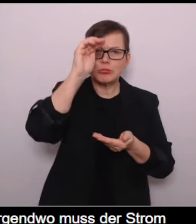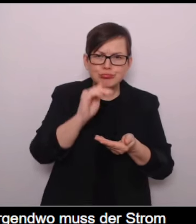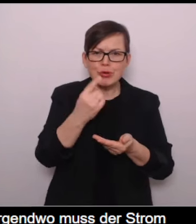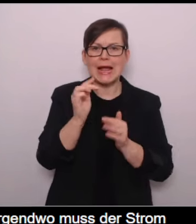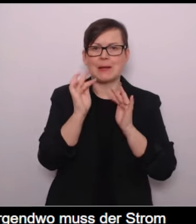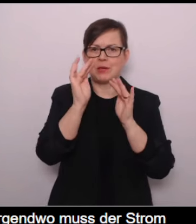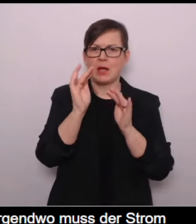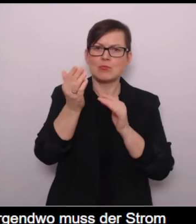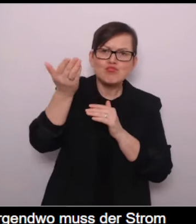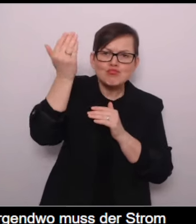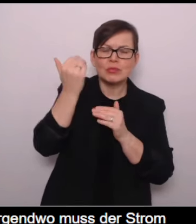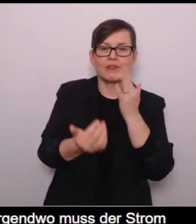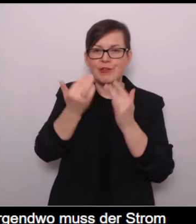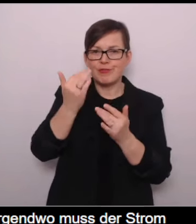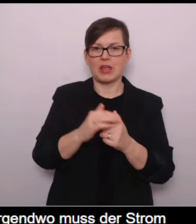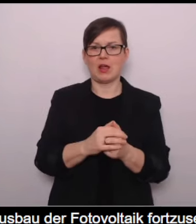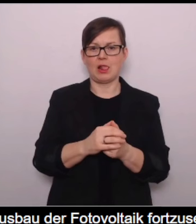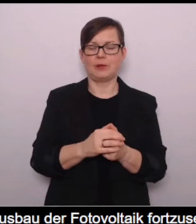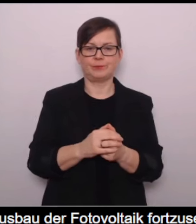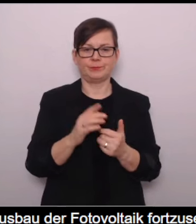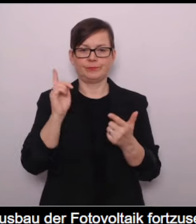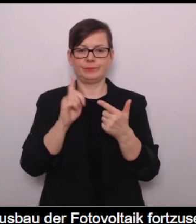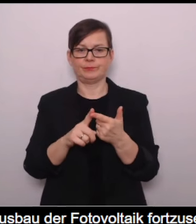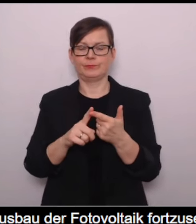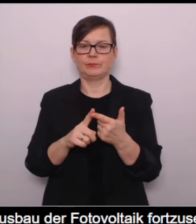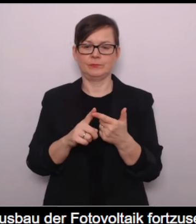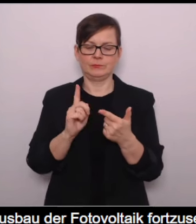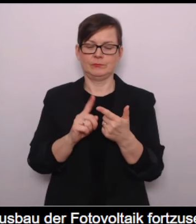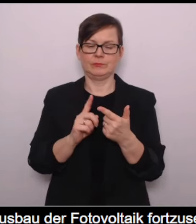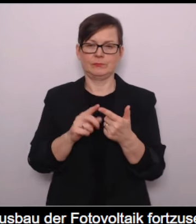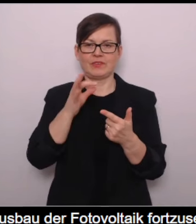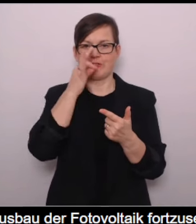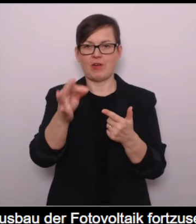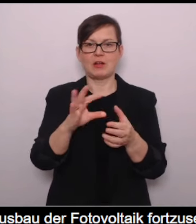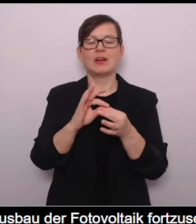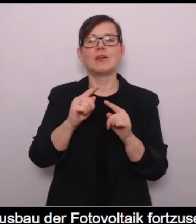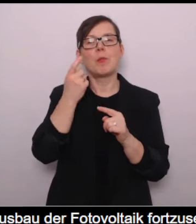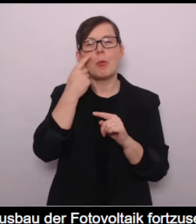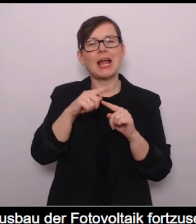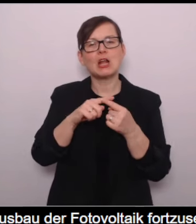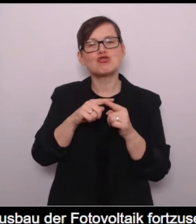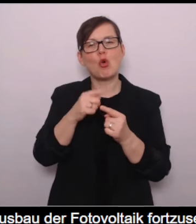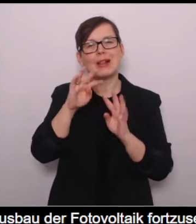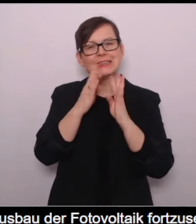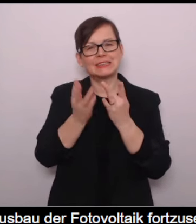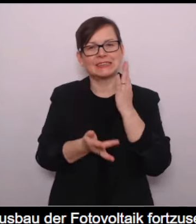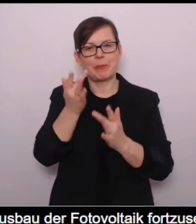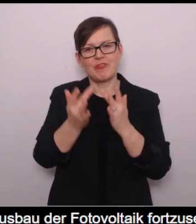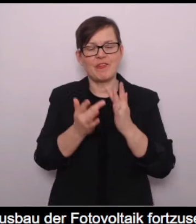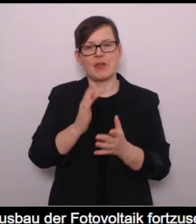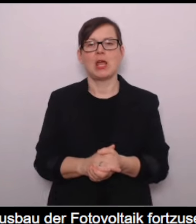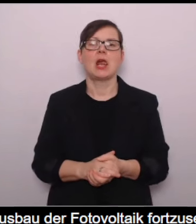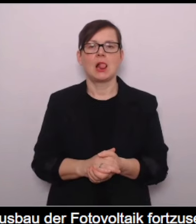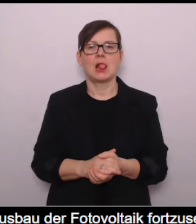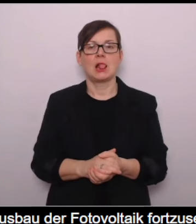Die Fragen, die Rücklagen schrumpfen auf eine Milliarde. Wie viel waren es denn zuletzt? Und die zweite Frage